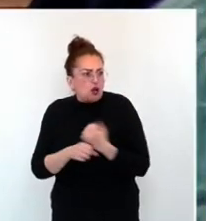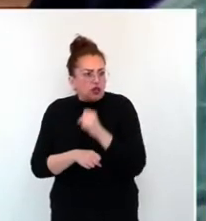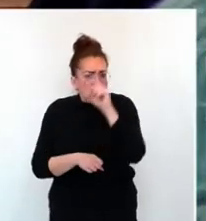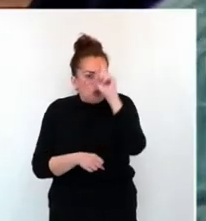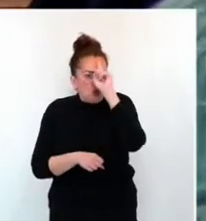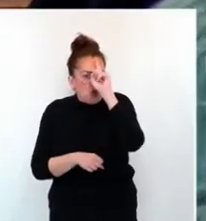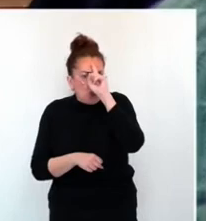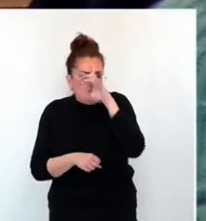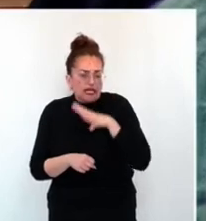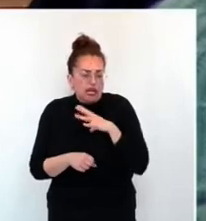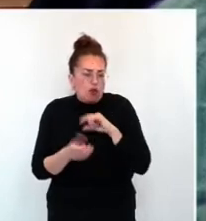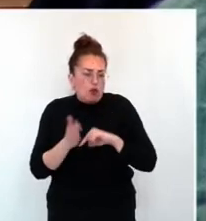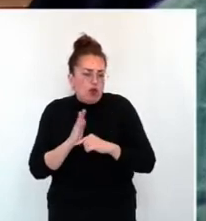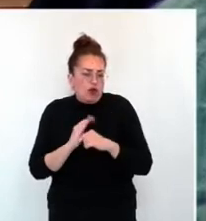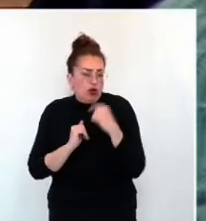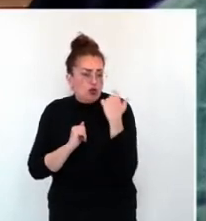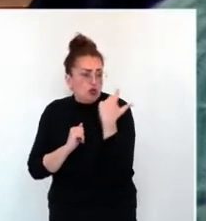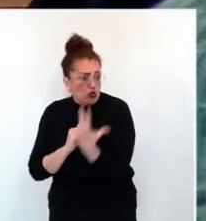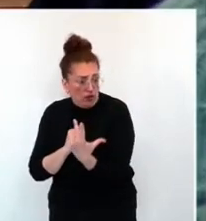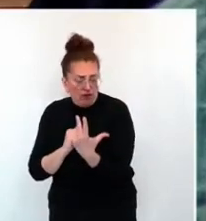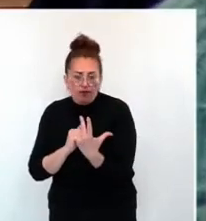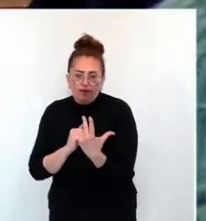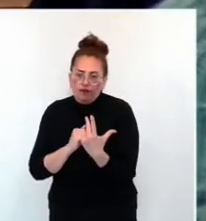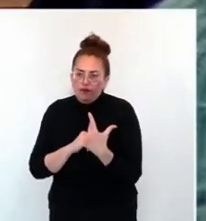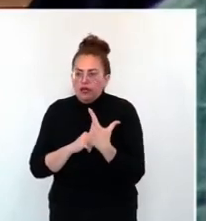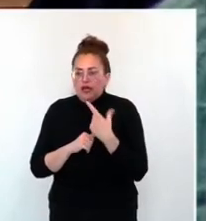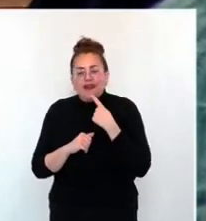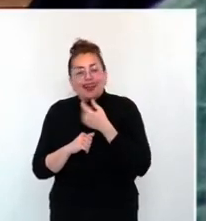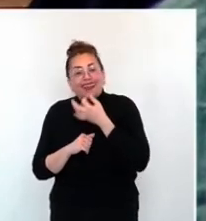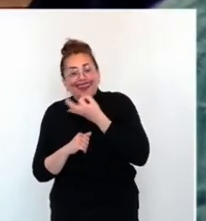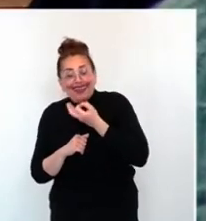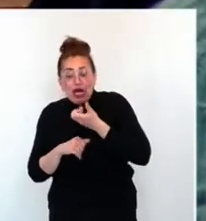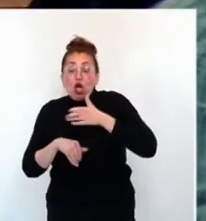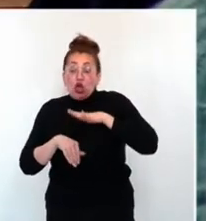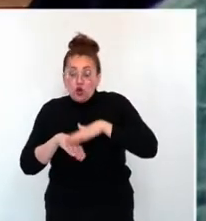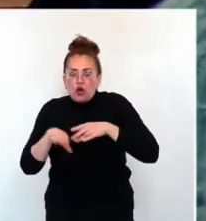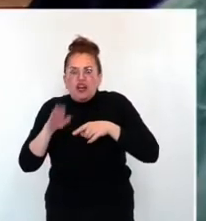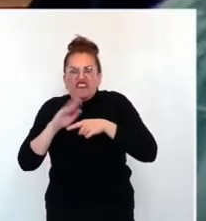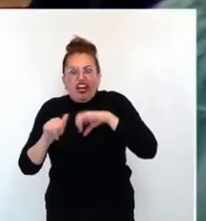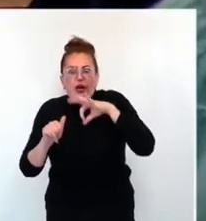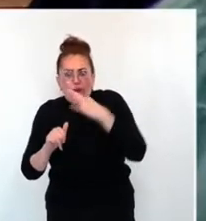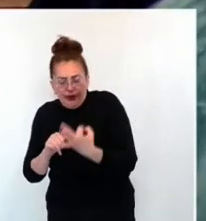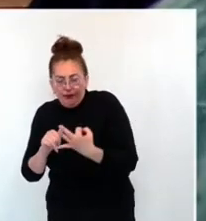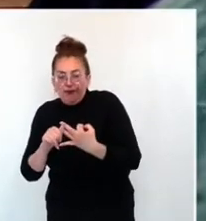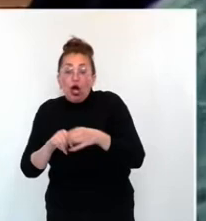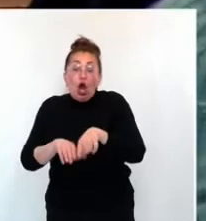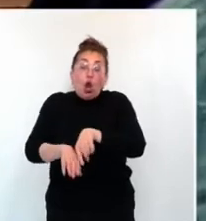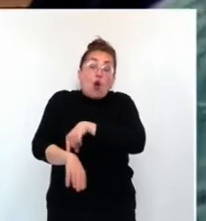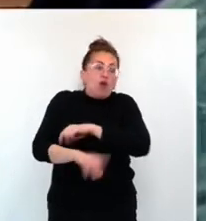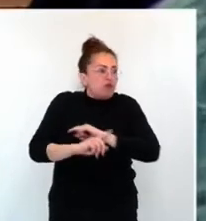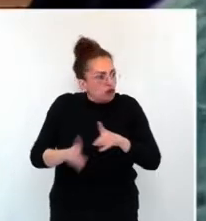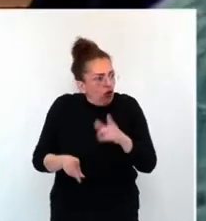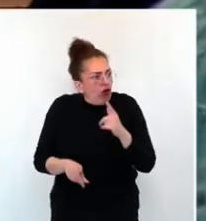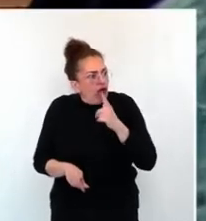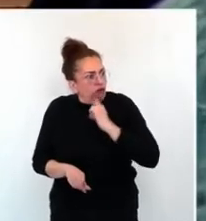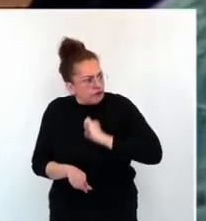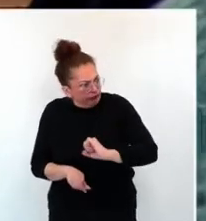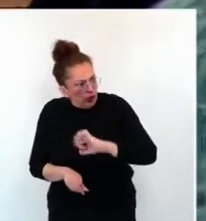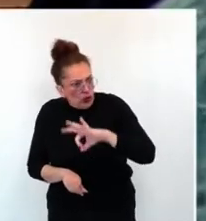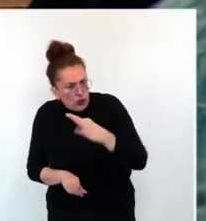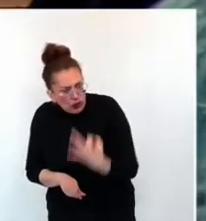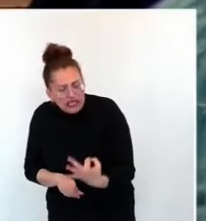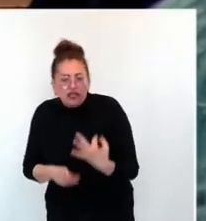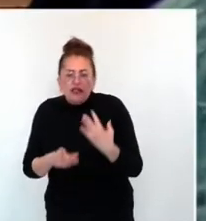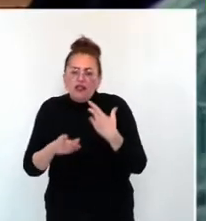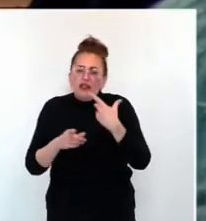moins sur 3 points. D'abord la capacité à faire, à produire assez rapidement, avec de la mixité sociale, fonctionnelle et